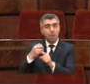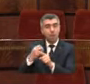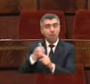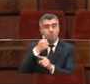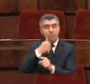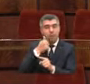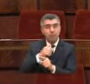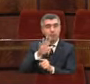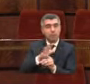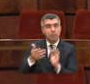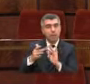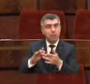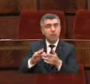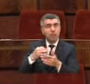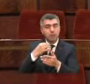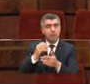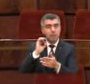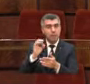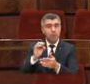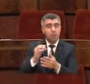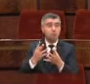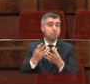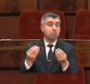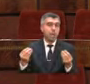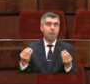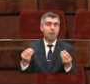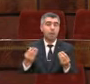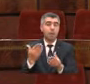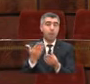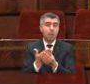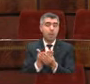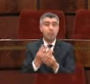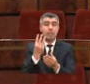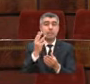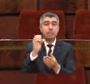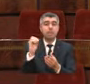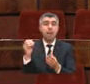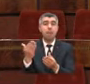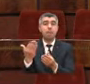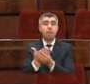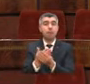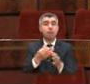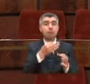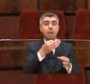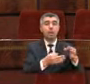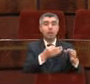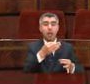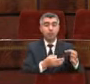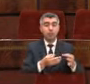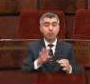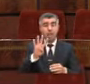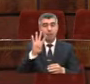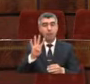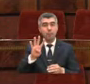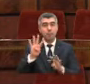المعلوماتيه وخصوصا ظاهره الابتزاز الالكتروني اللي وصلت الى 300 قضيه استهدفت